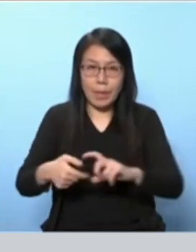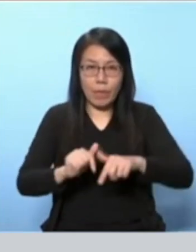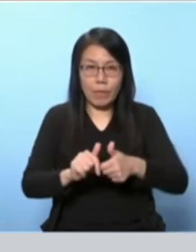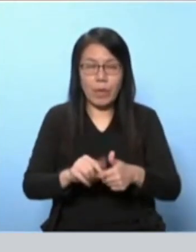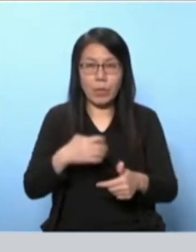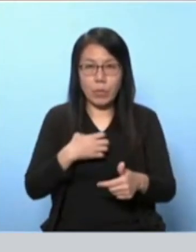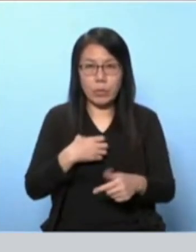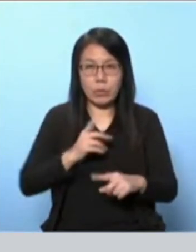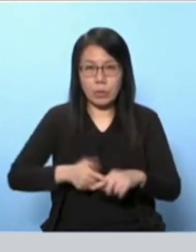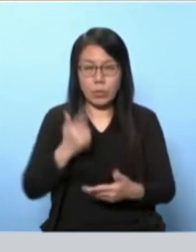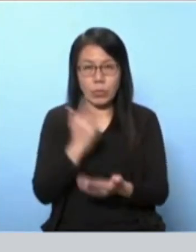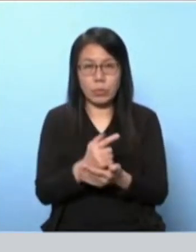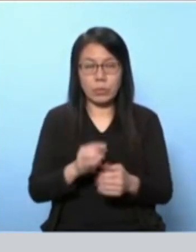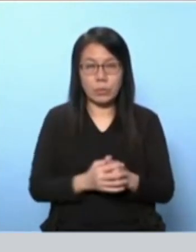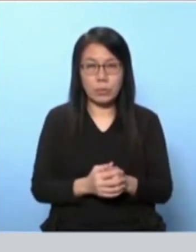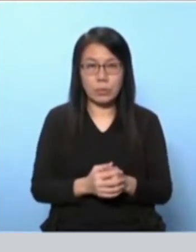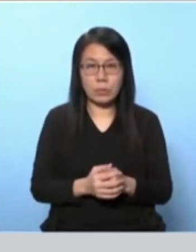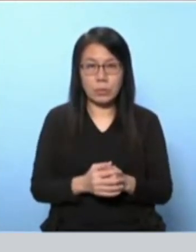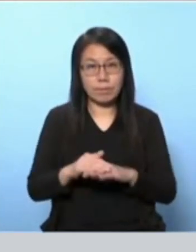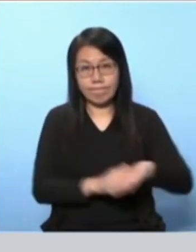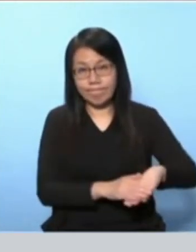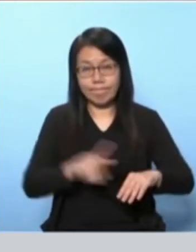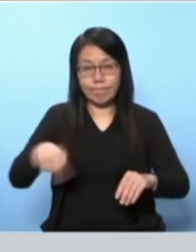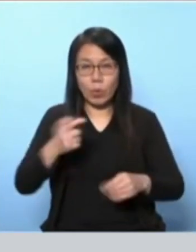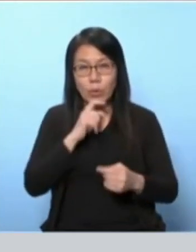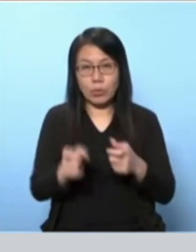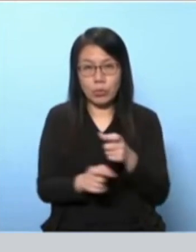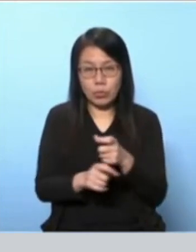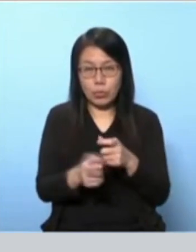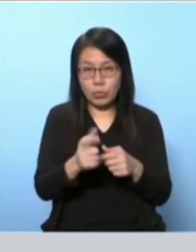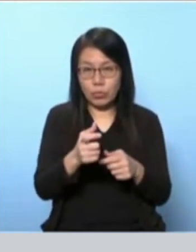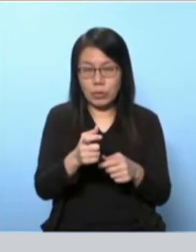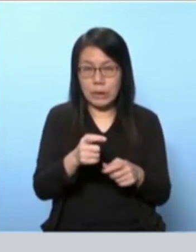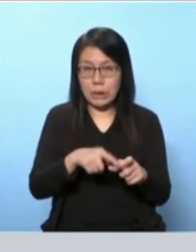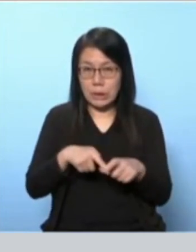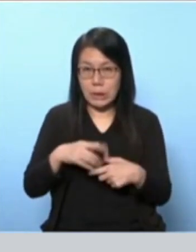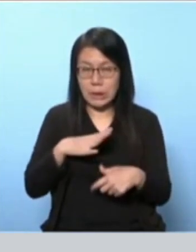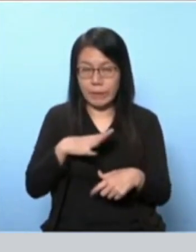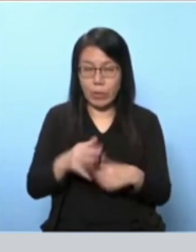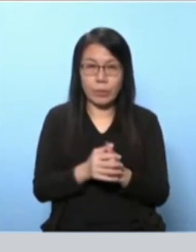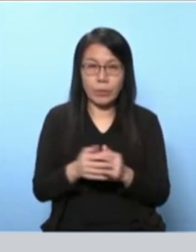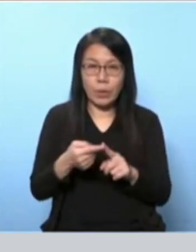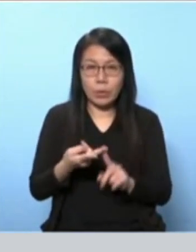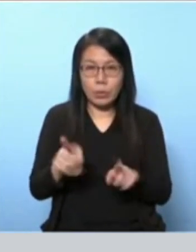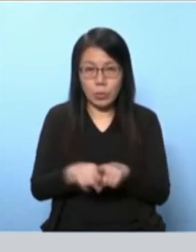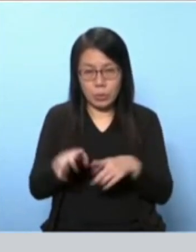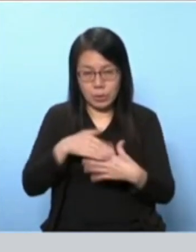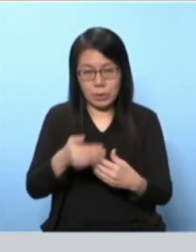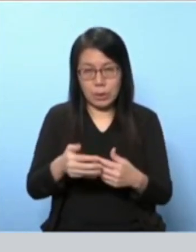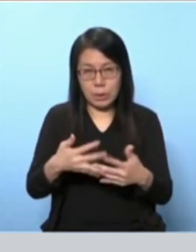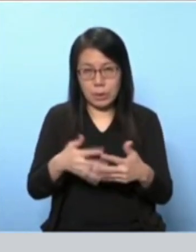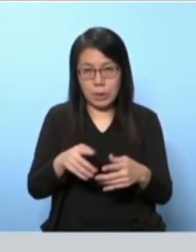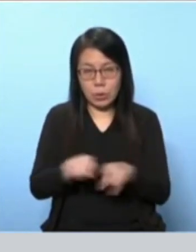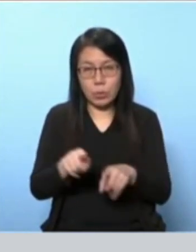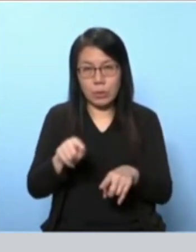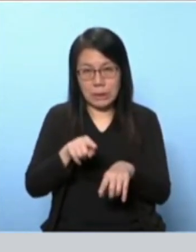自己覺得係非常之緊要嘅。咁其實除咗改善呢個財政狀況之外咧，其實同時間咧亦都可以幫助到一